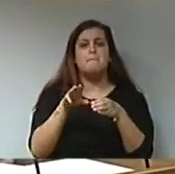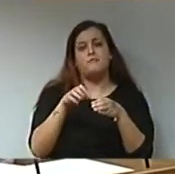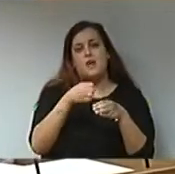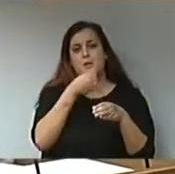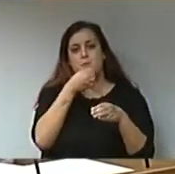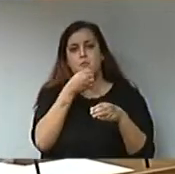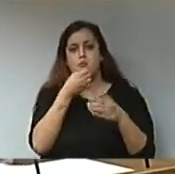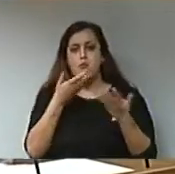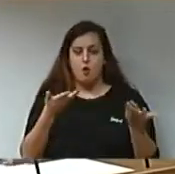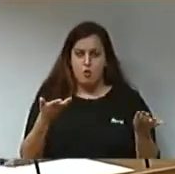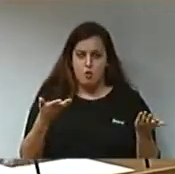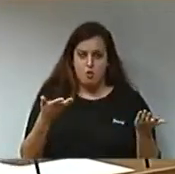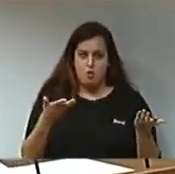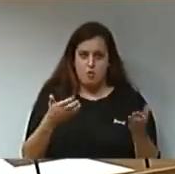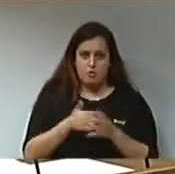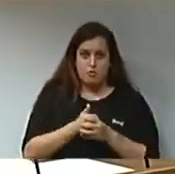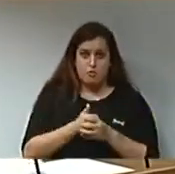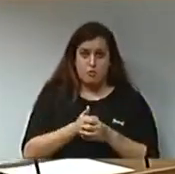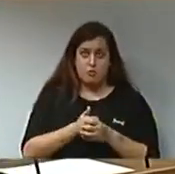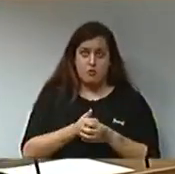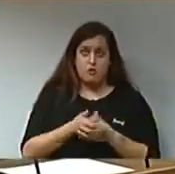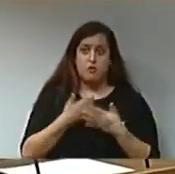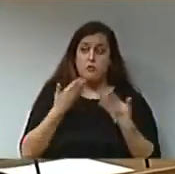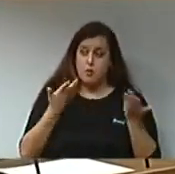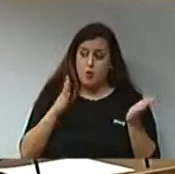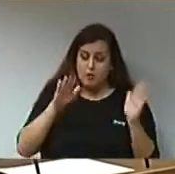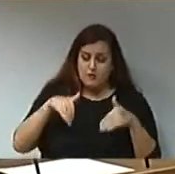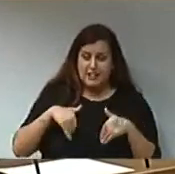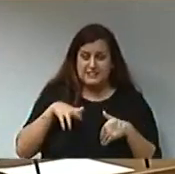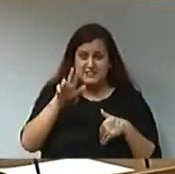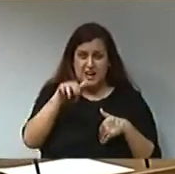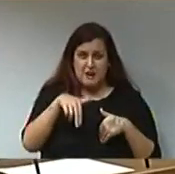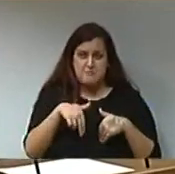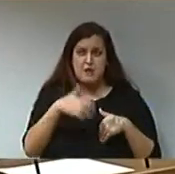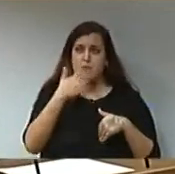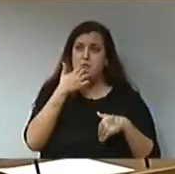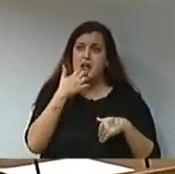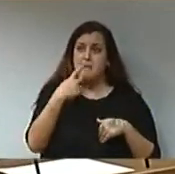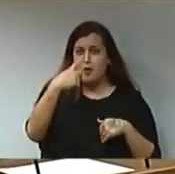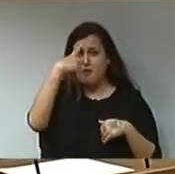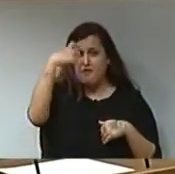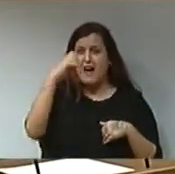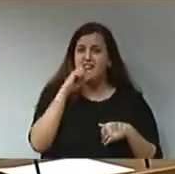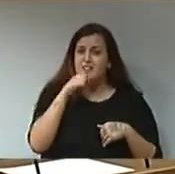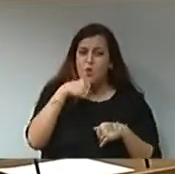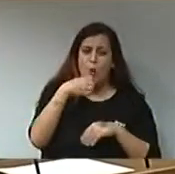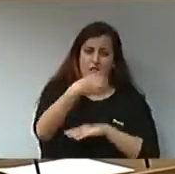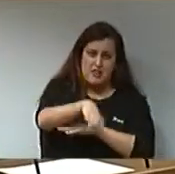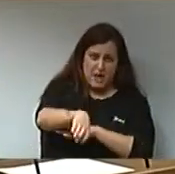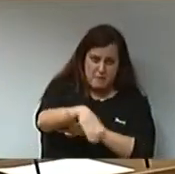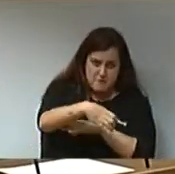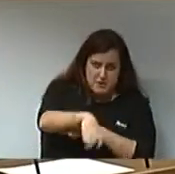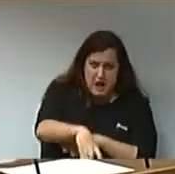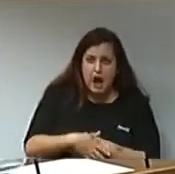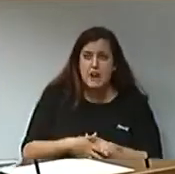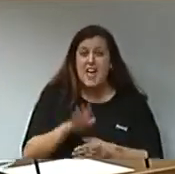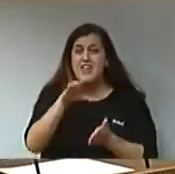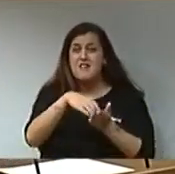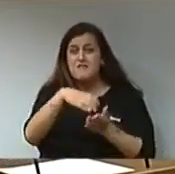l'exemple de gestió del Partit Popular. Per no comptar en l'antiga Fe de Campanar, que està abandonada, l'edifici Borrull de